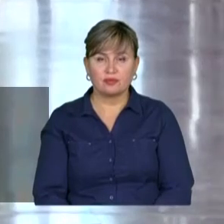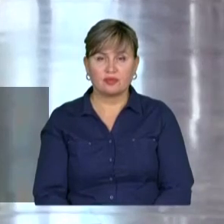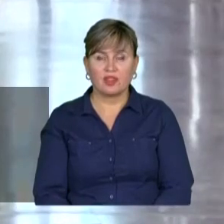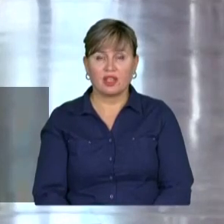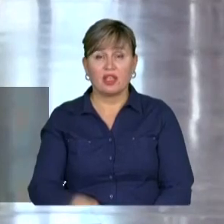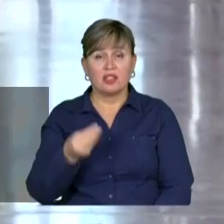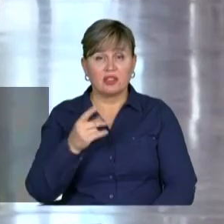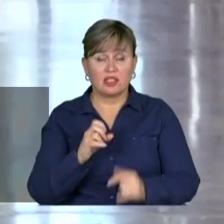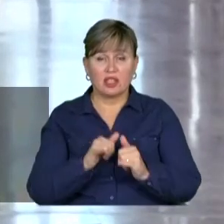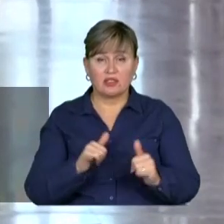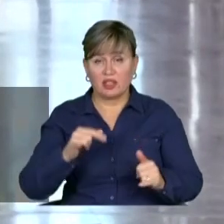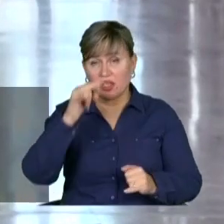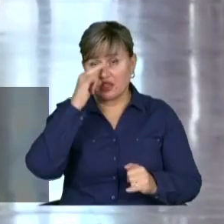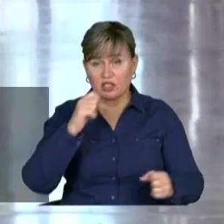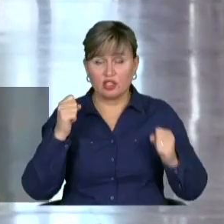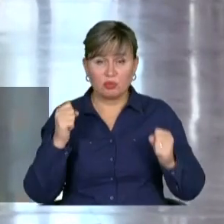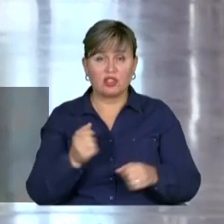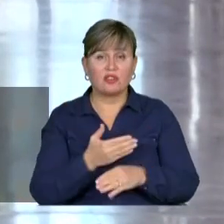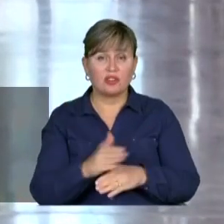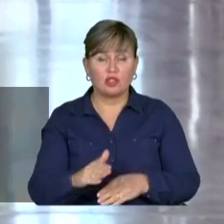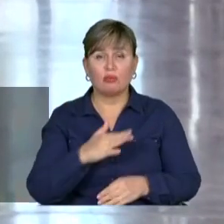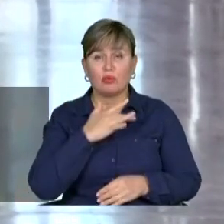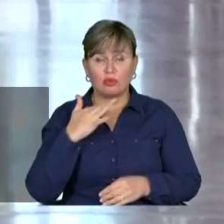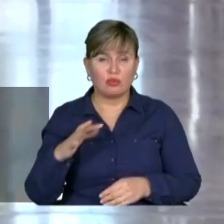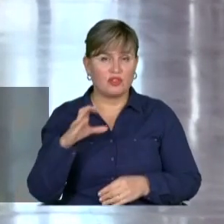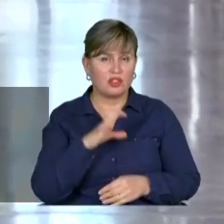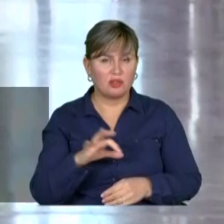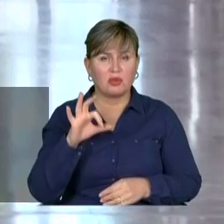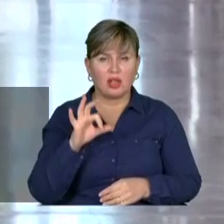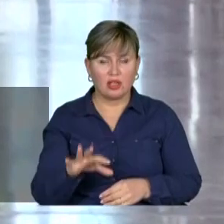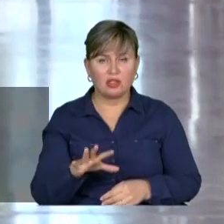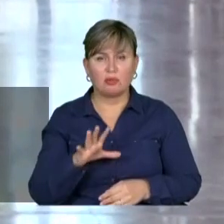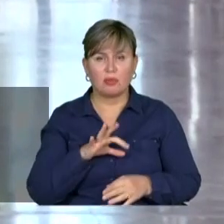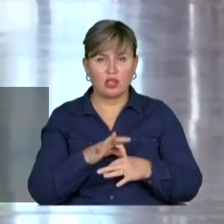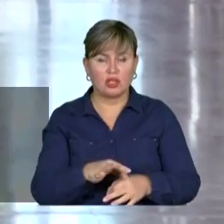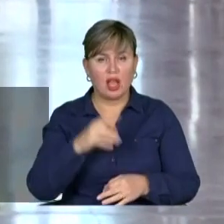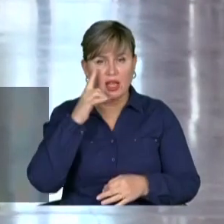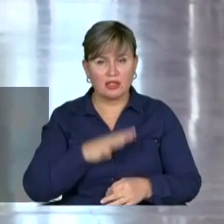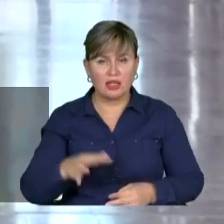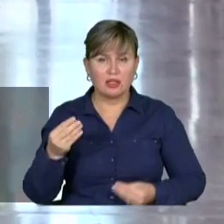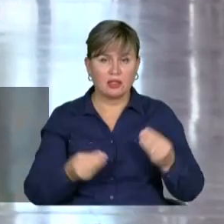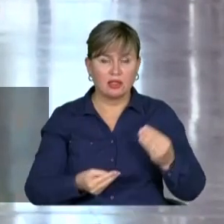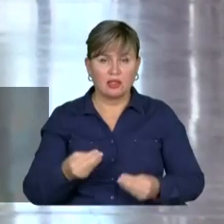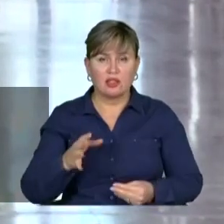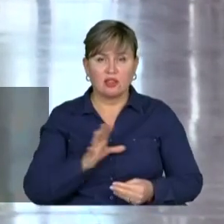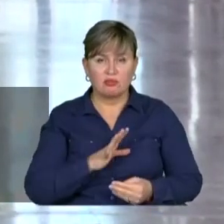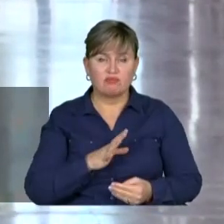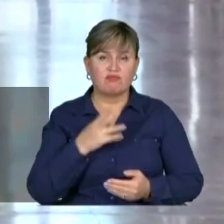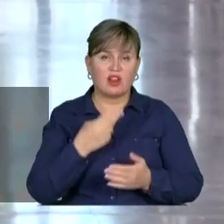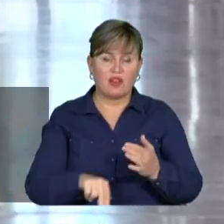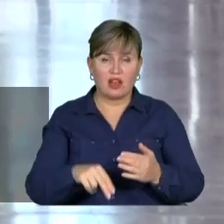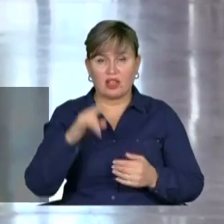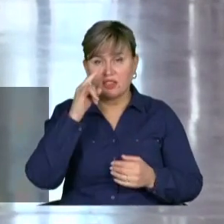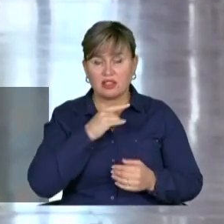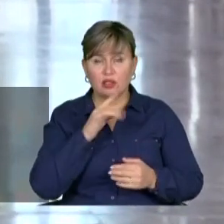Средств на развитие казахстанского спорта выделяется много. В сентябре-октябре прошли азиатские игры. Они оказались провальными для Казахстана.